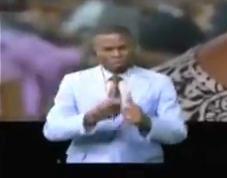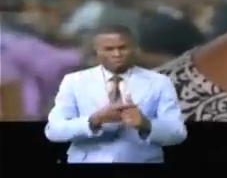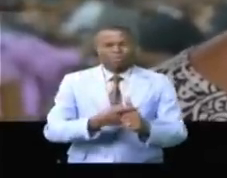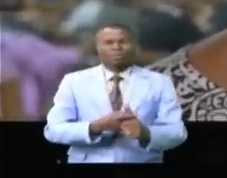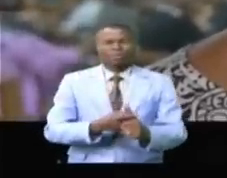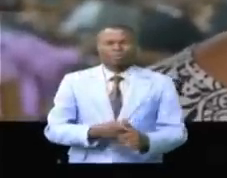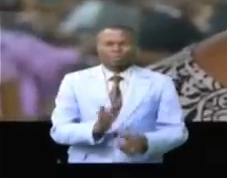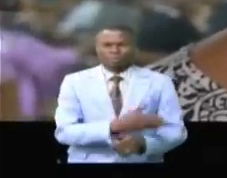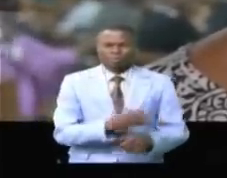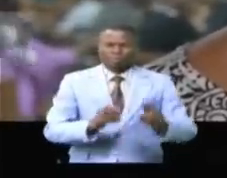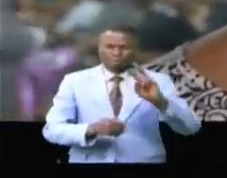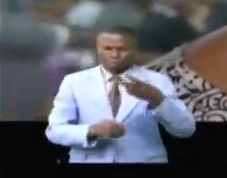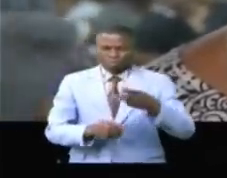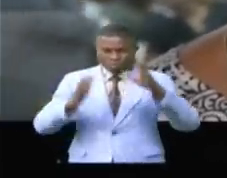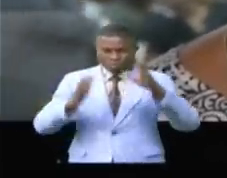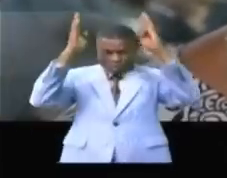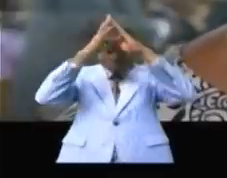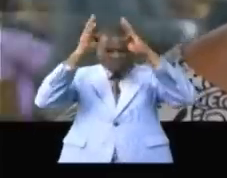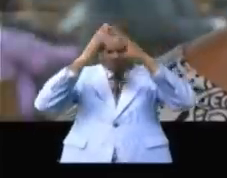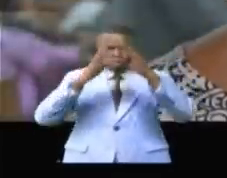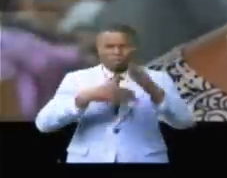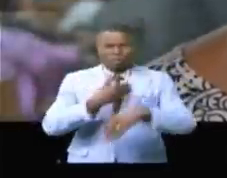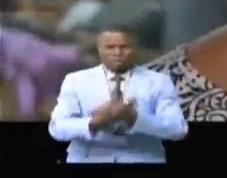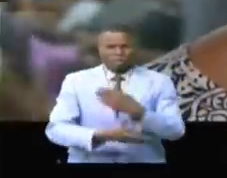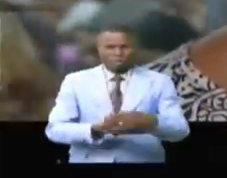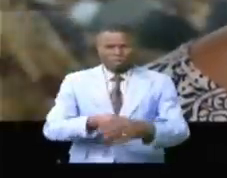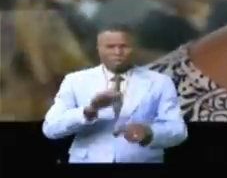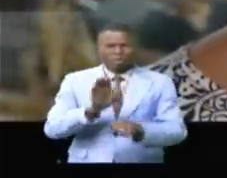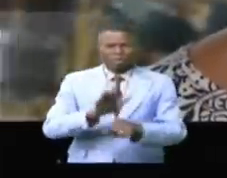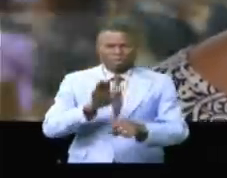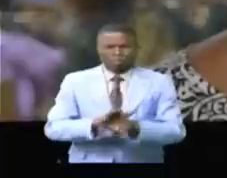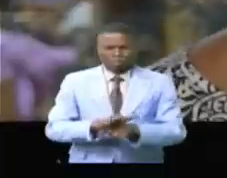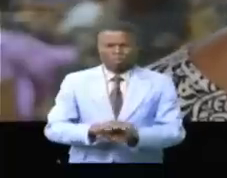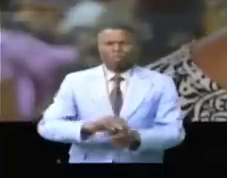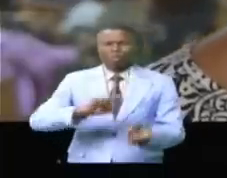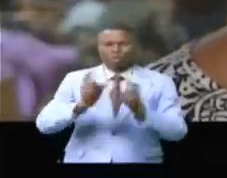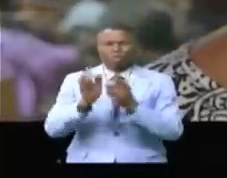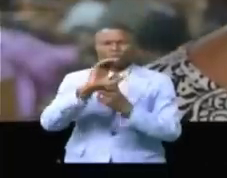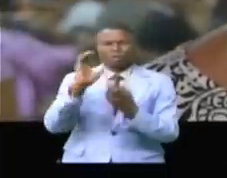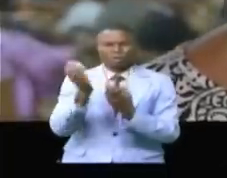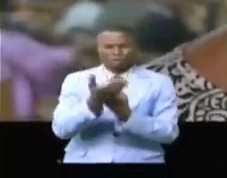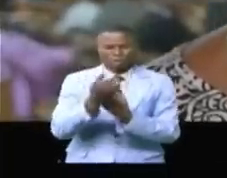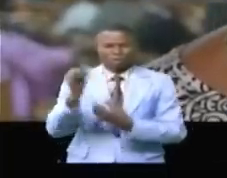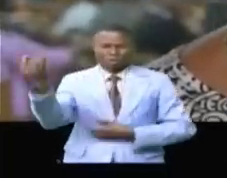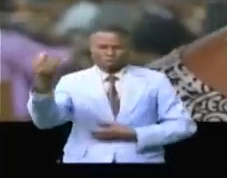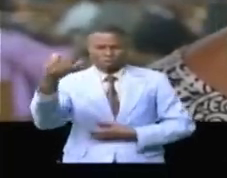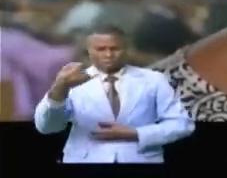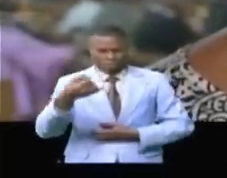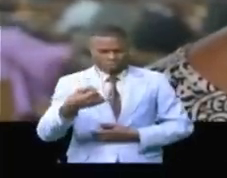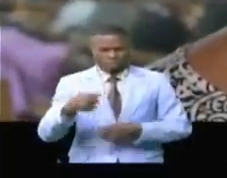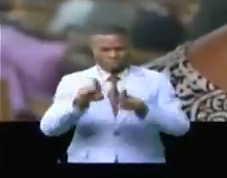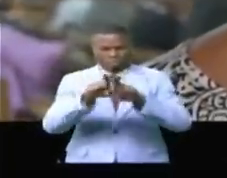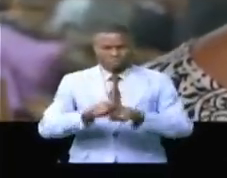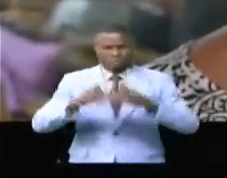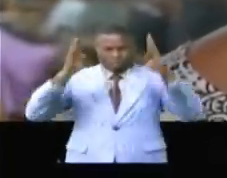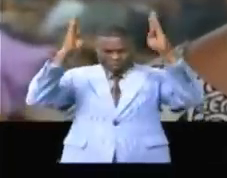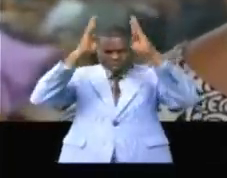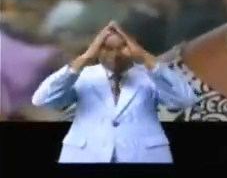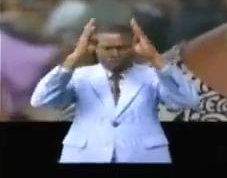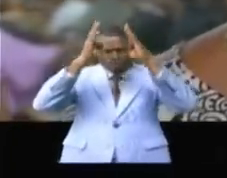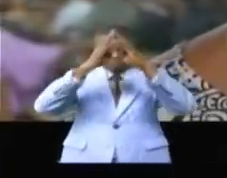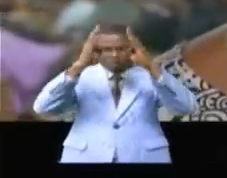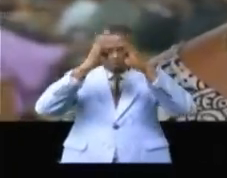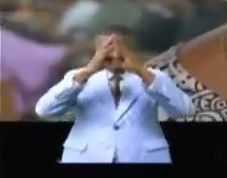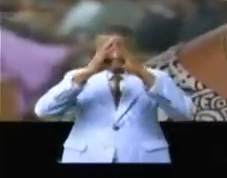Deuxièmement, c'est quelqu'un qui a fait énormément pour le mécénat dans la culture et des arts. Et qui a encouragé